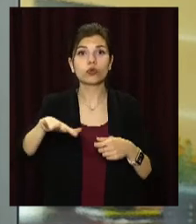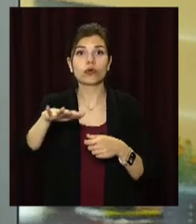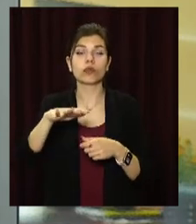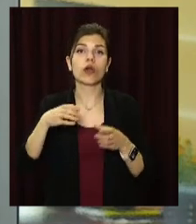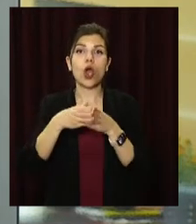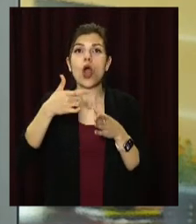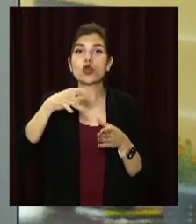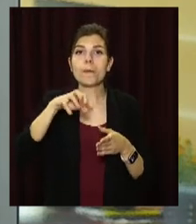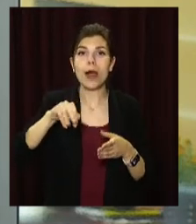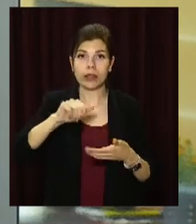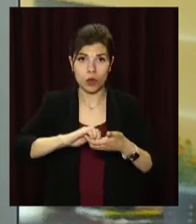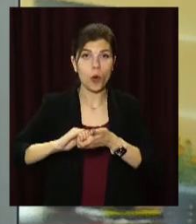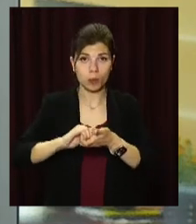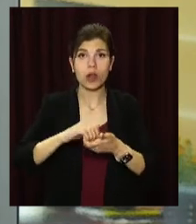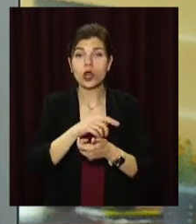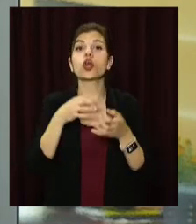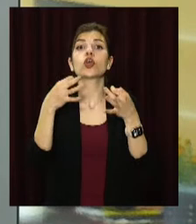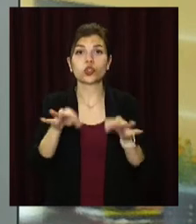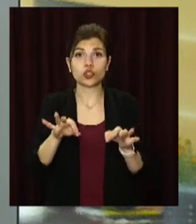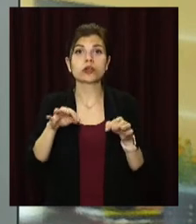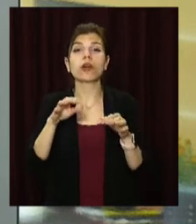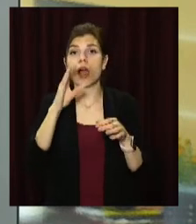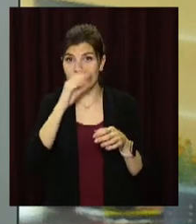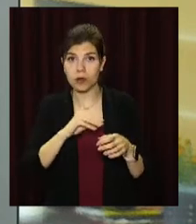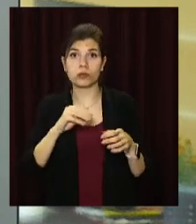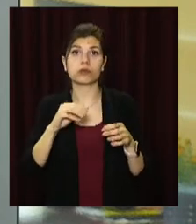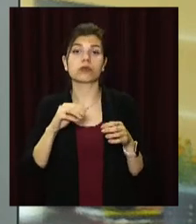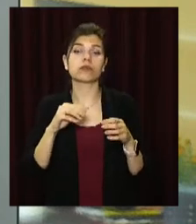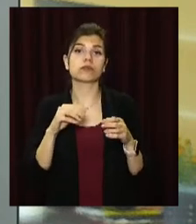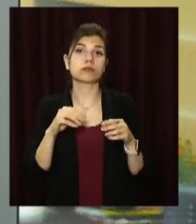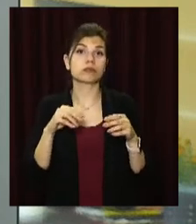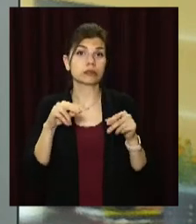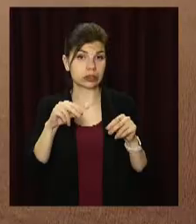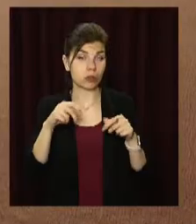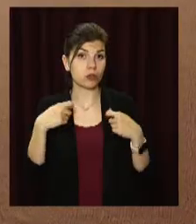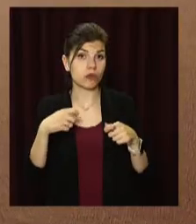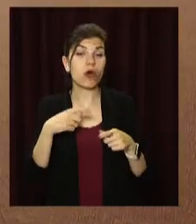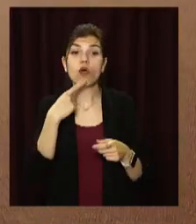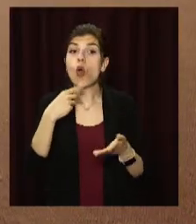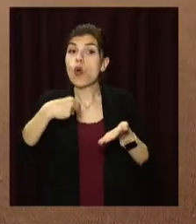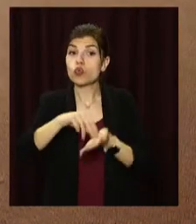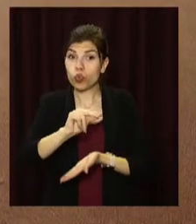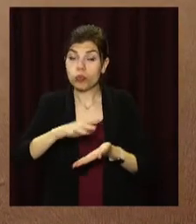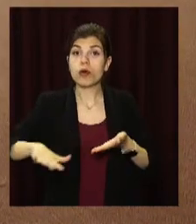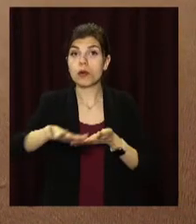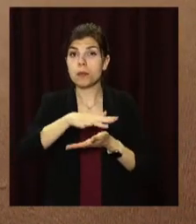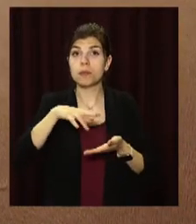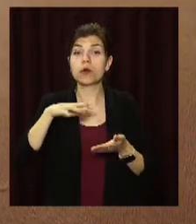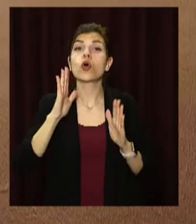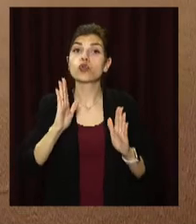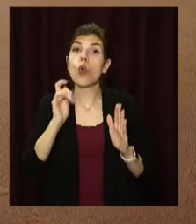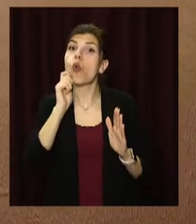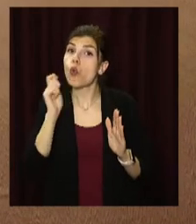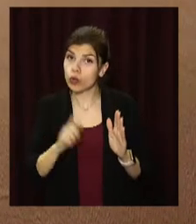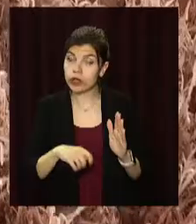та дозволяється покупка ділянок сільгосппризначення. Поки що купувати наділи зможуть тільки